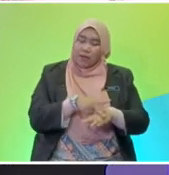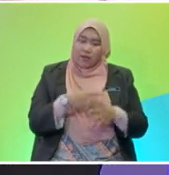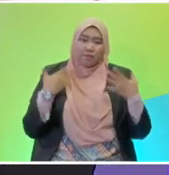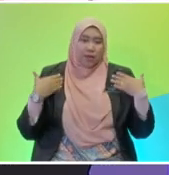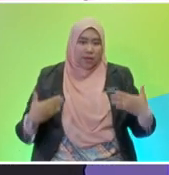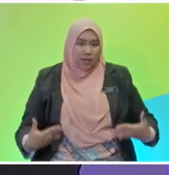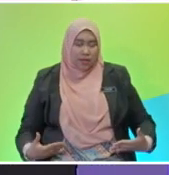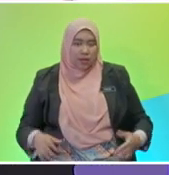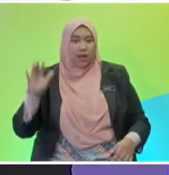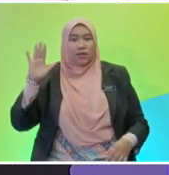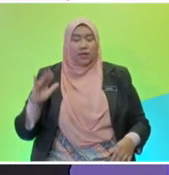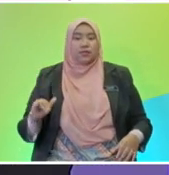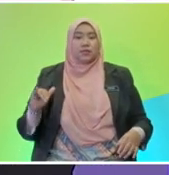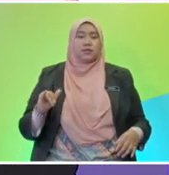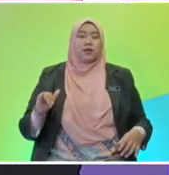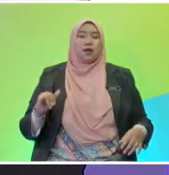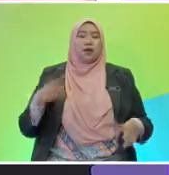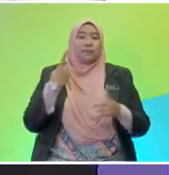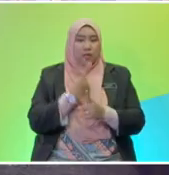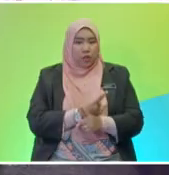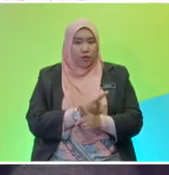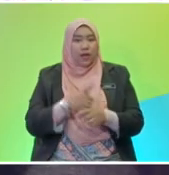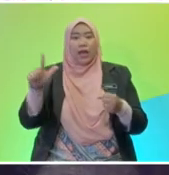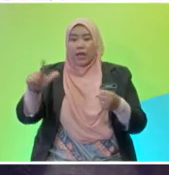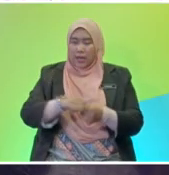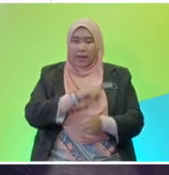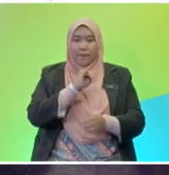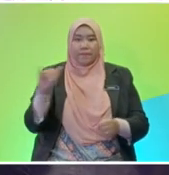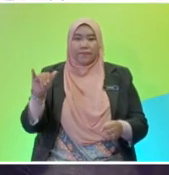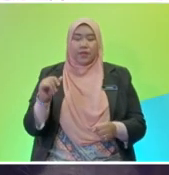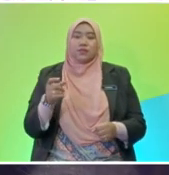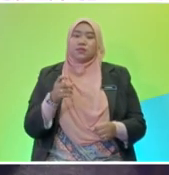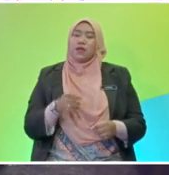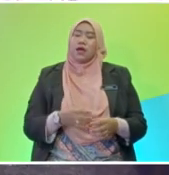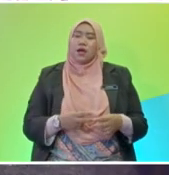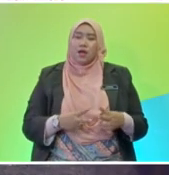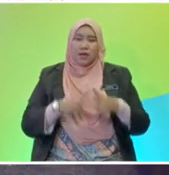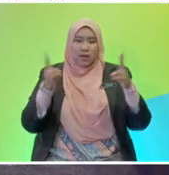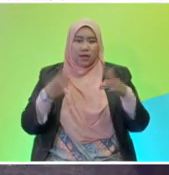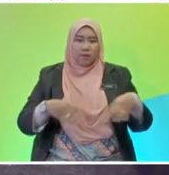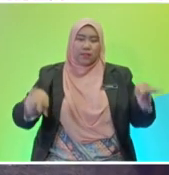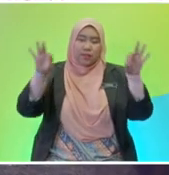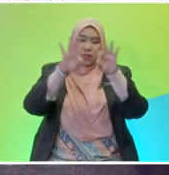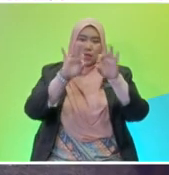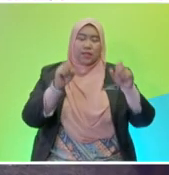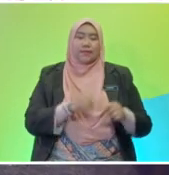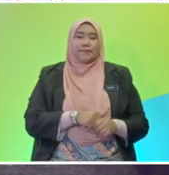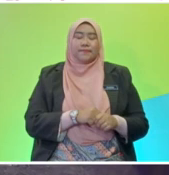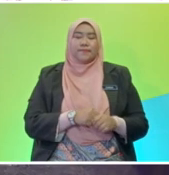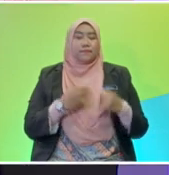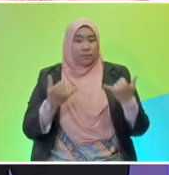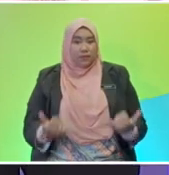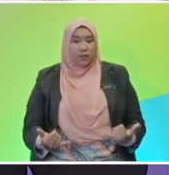perlindungan yang selengkapnya itu sangat penting kita lihat train masa kini